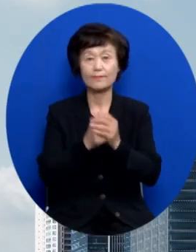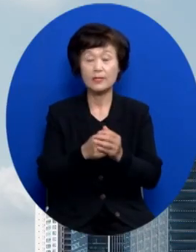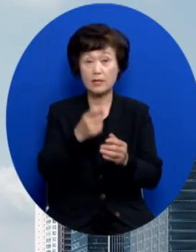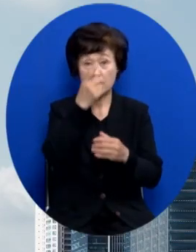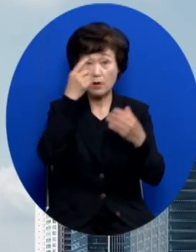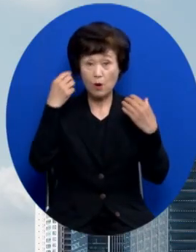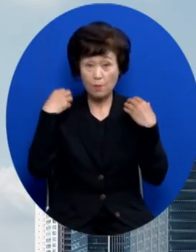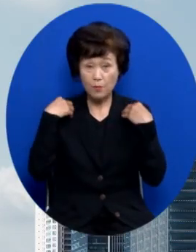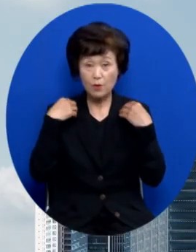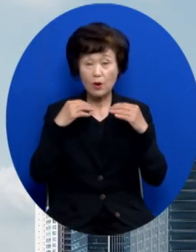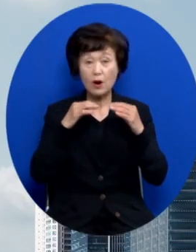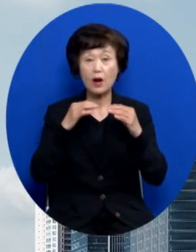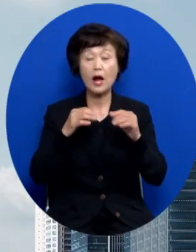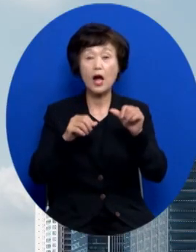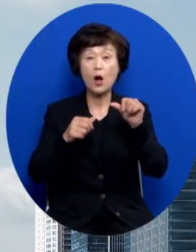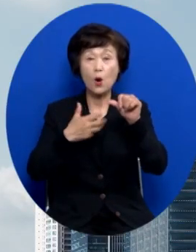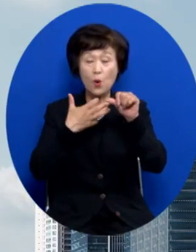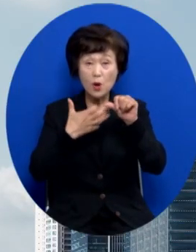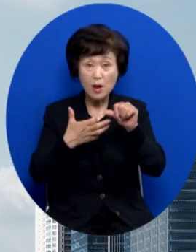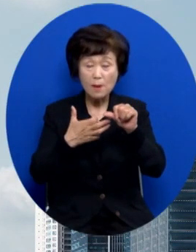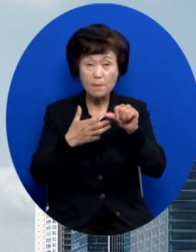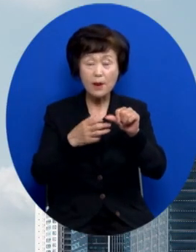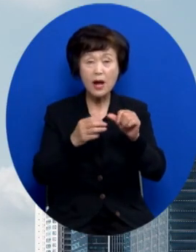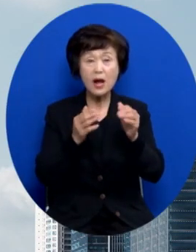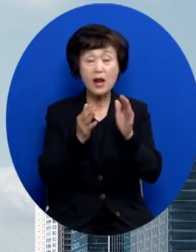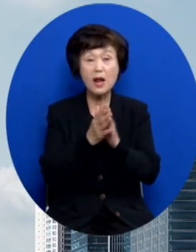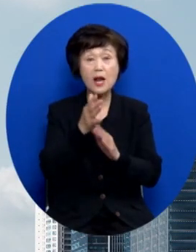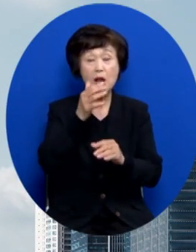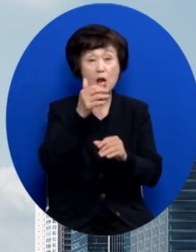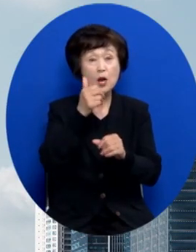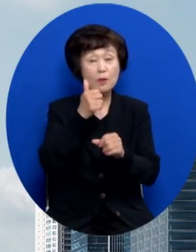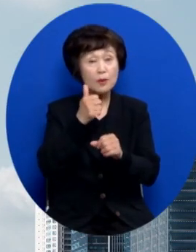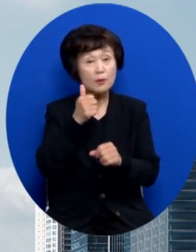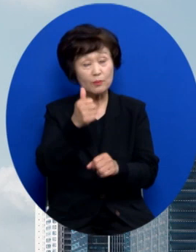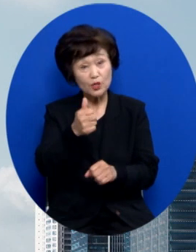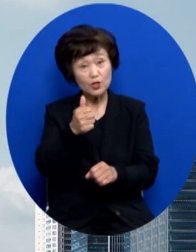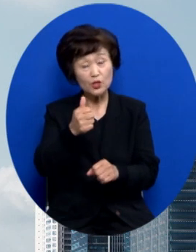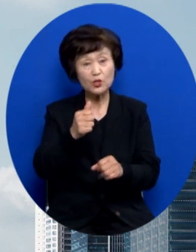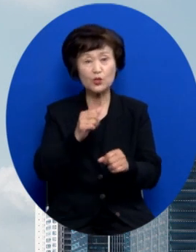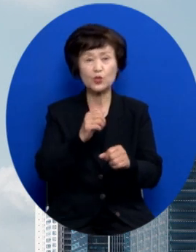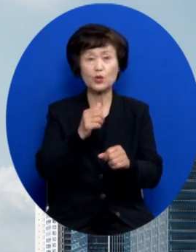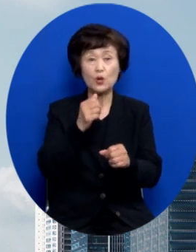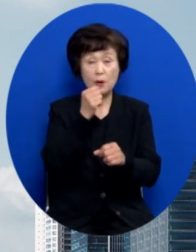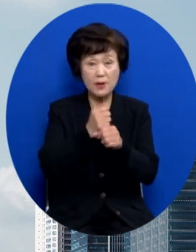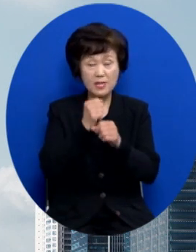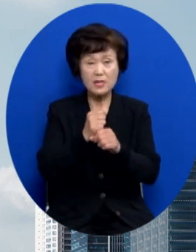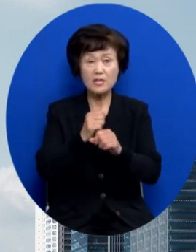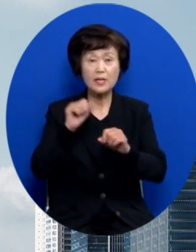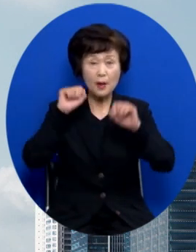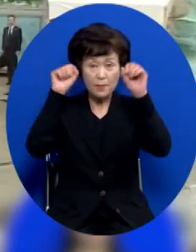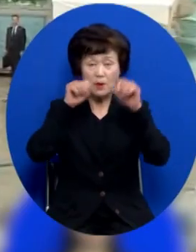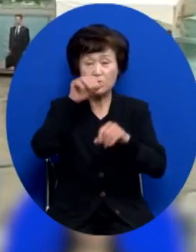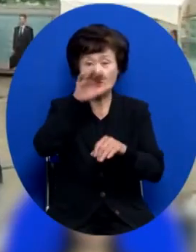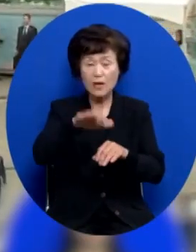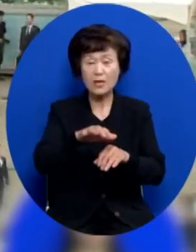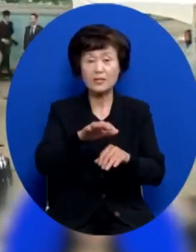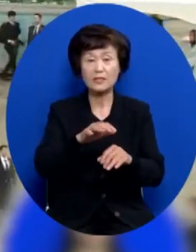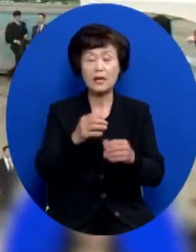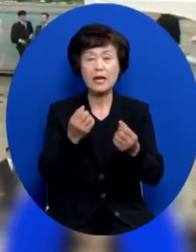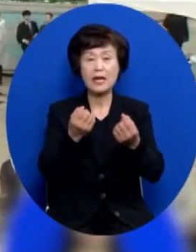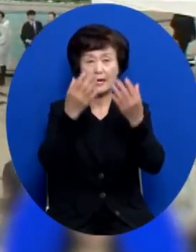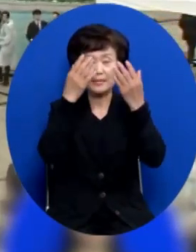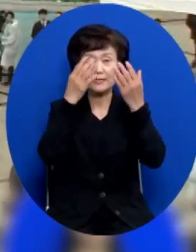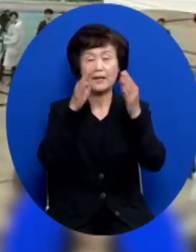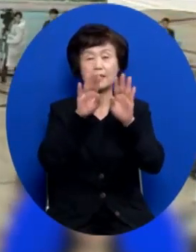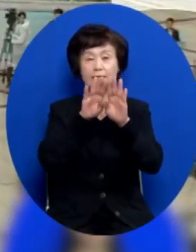정부가 국립 5.18 민주묘지에서 제43주년 5.18 민주화 운동 기념식을 거행했습니다.